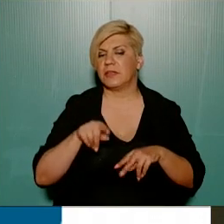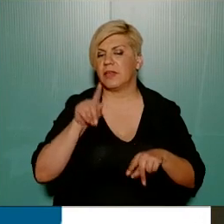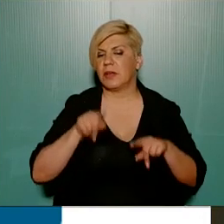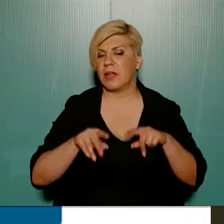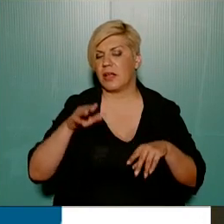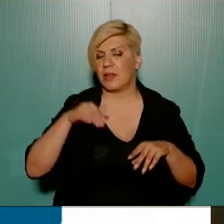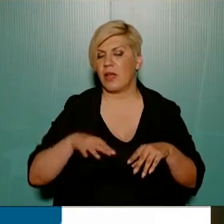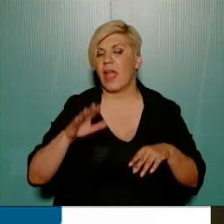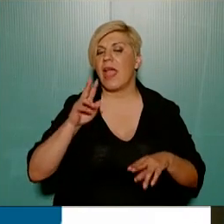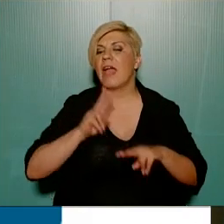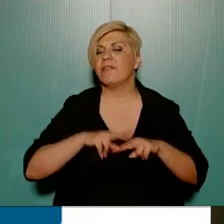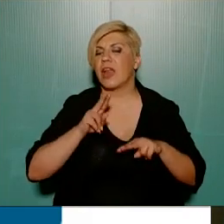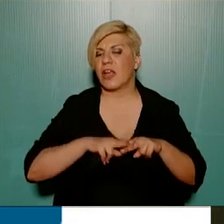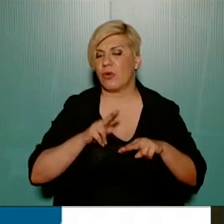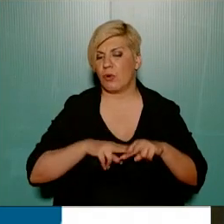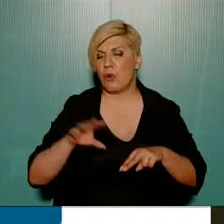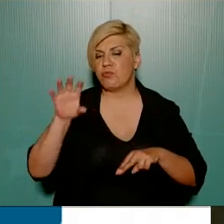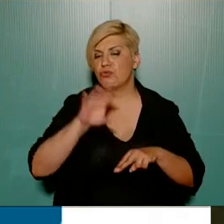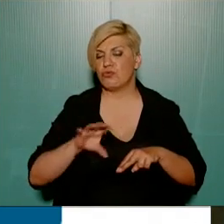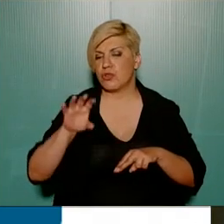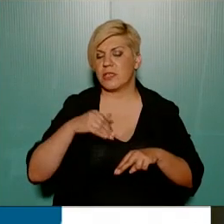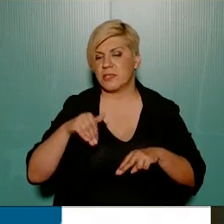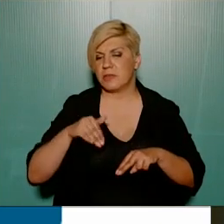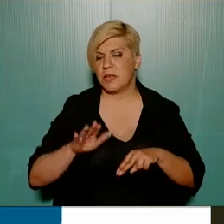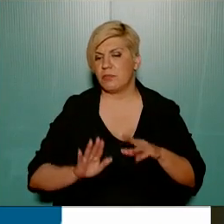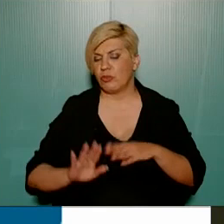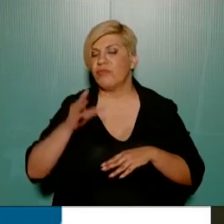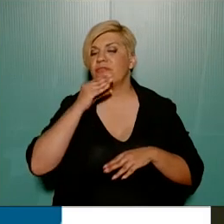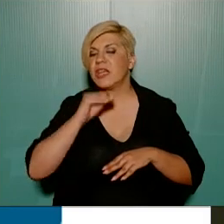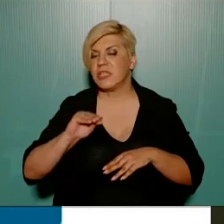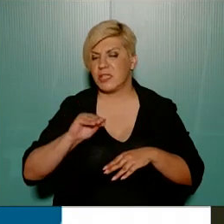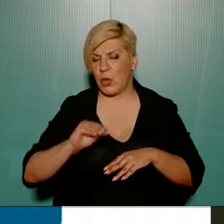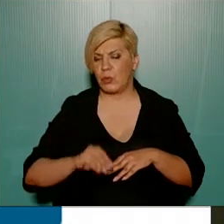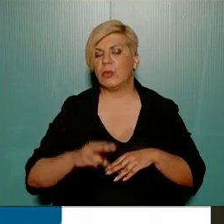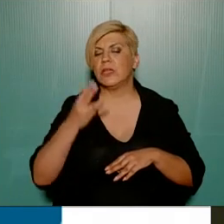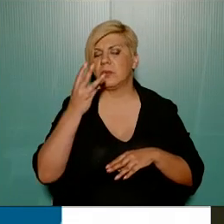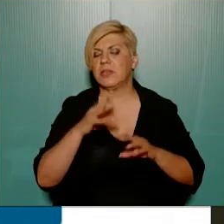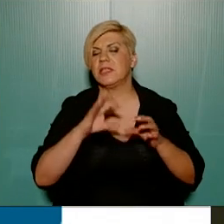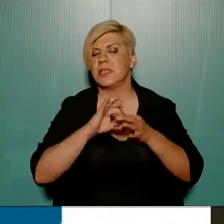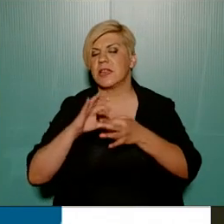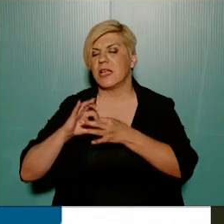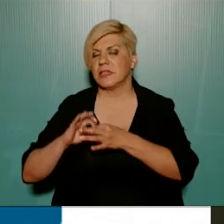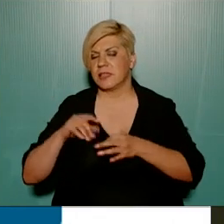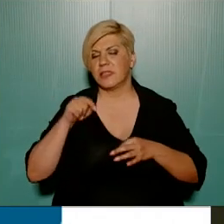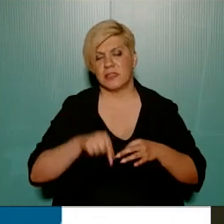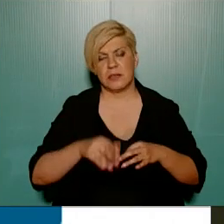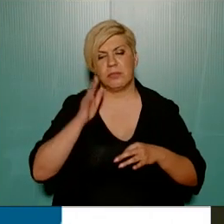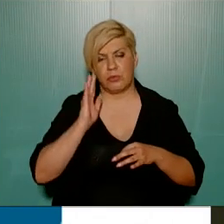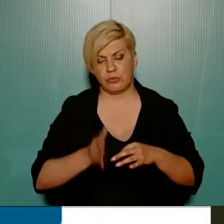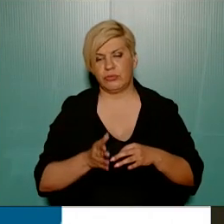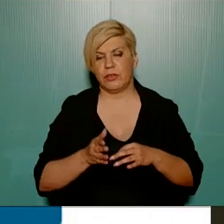κάτω από το Εβραϊκό Μουσείο. Τσιμισκή, ανεβαίνουν τη Βενιζέλη. Είναι μια τριπλή σύνθεση που θα μπορούσε και σήμερα